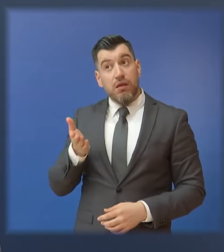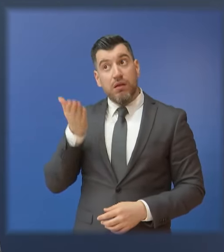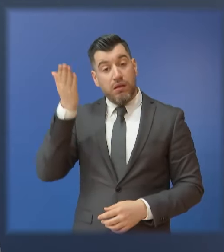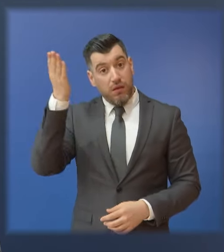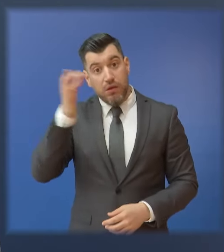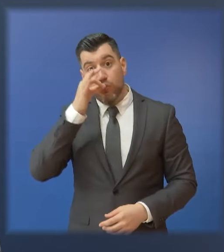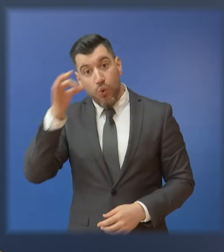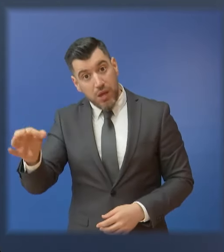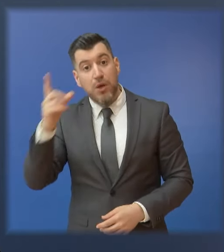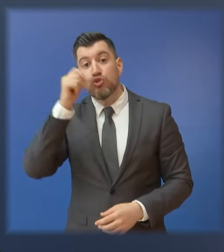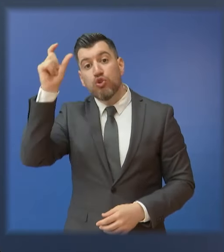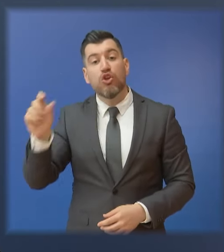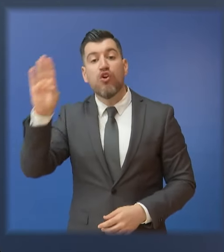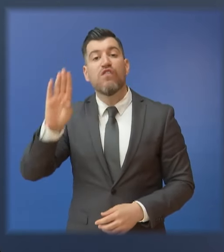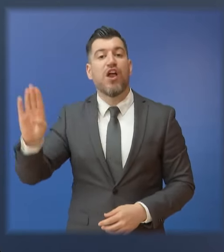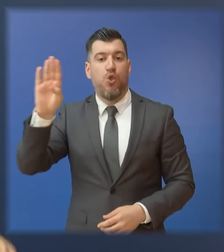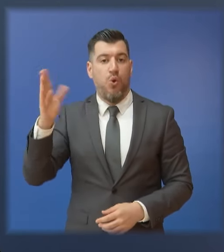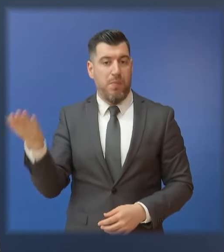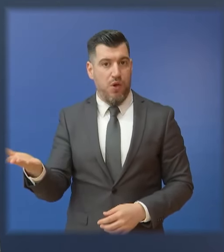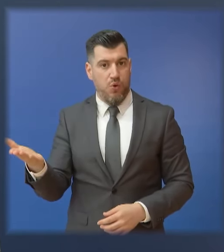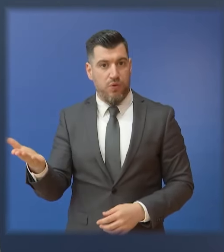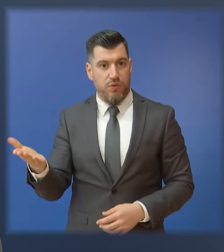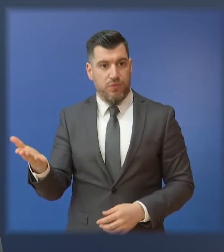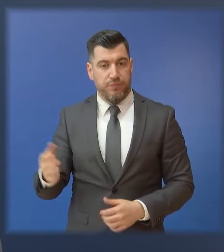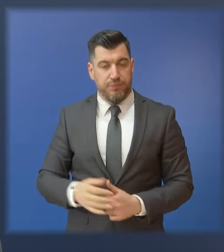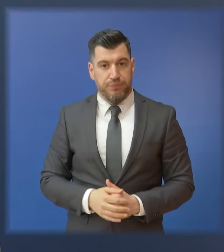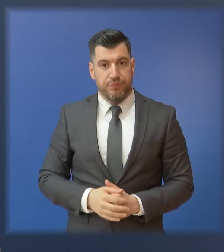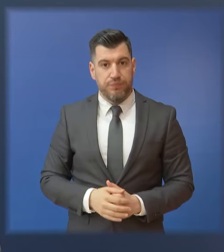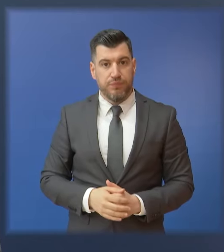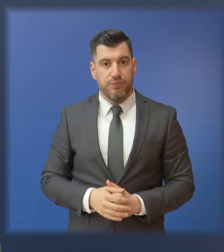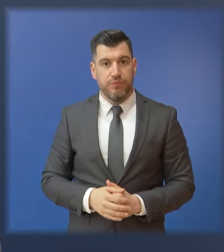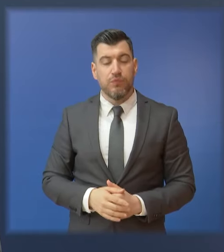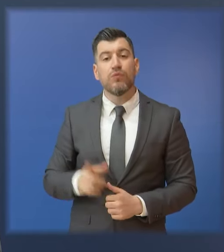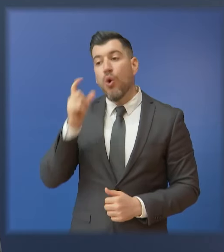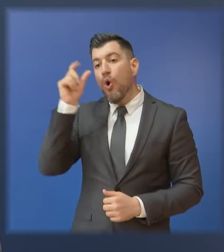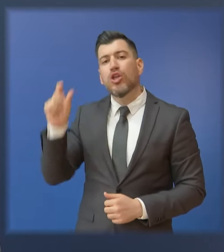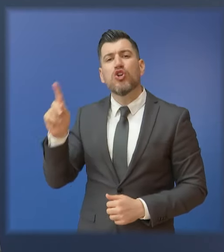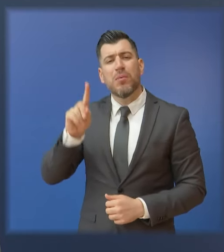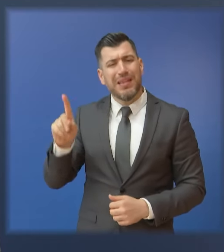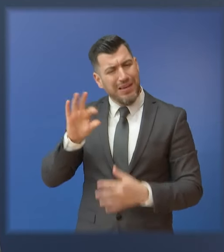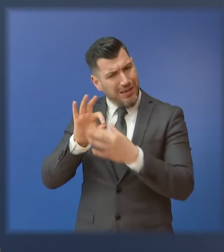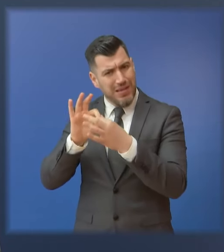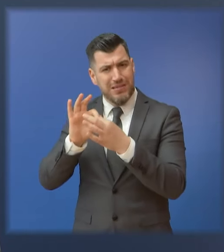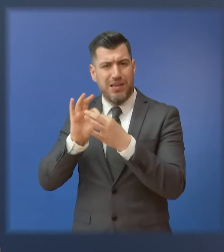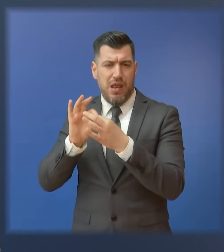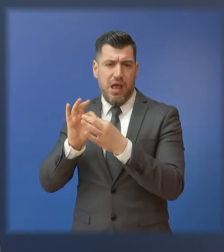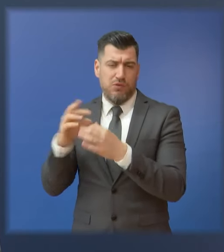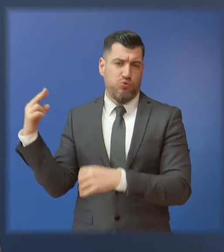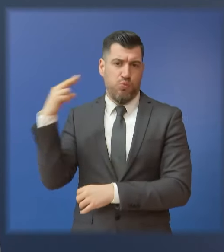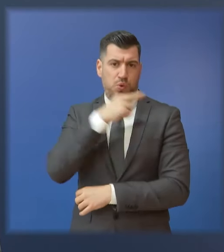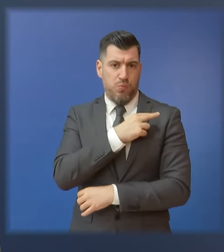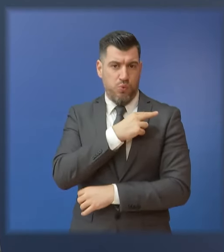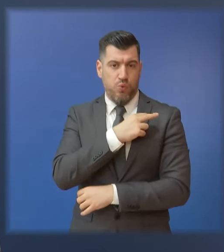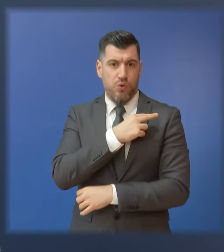ε έχει ο κύριος διαματάρης έχει κάνει μία δήλωση ο οποίος είναι στενό συνεργ ήταν στενός συνεργάτης του πρωθυπουργού και έχει